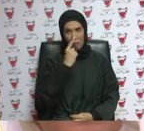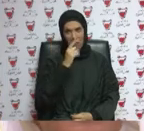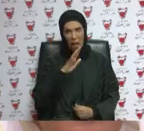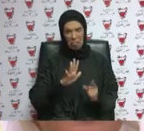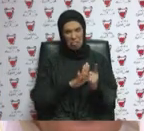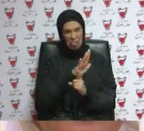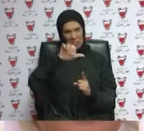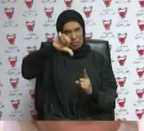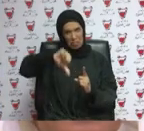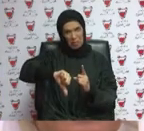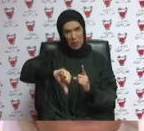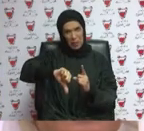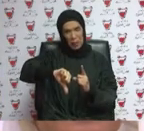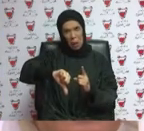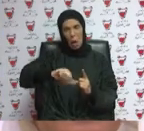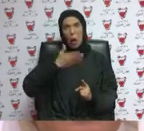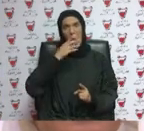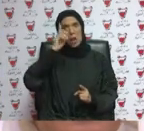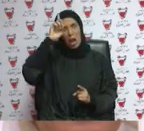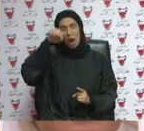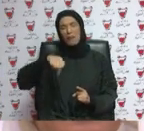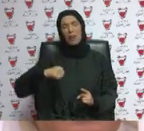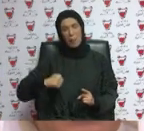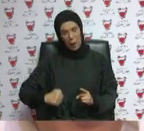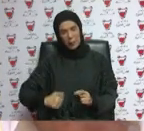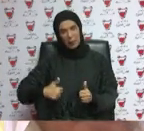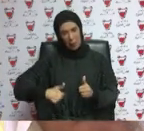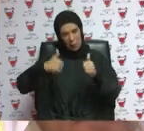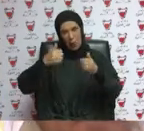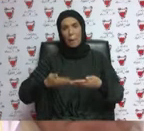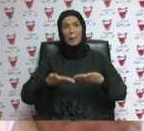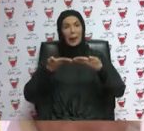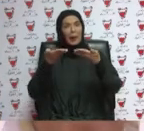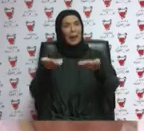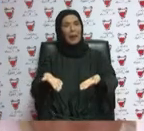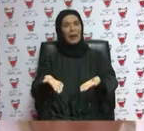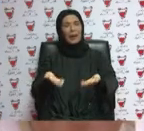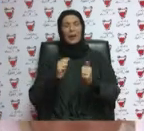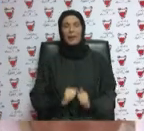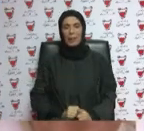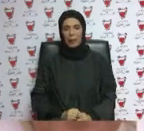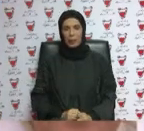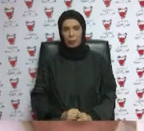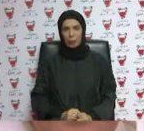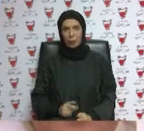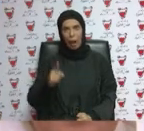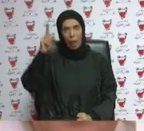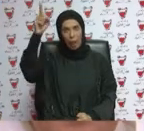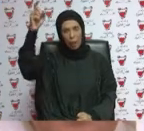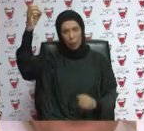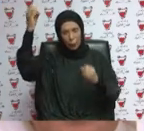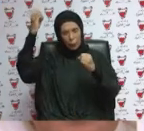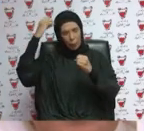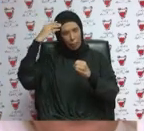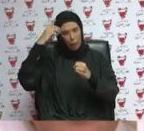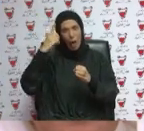الآن أمورنا طيبة وإن شاء الله بتكون أحسن، وهذا الفضل لله